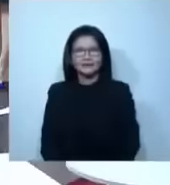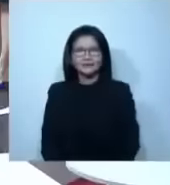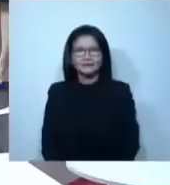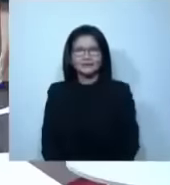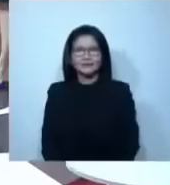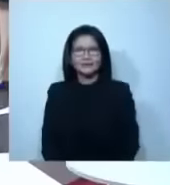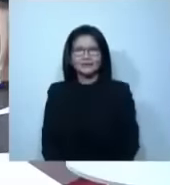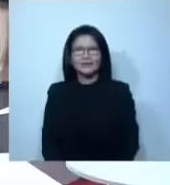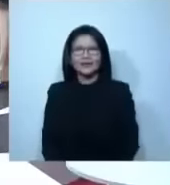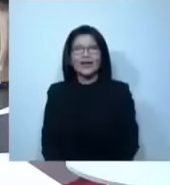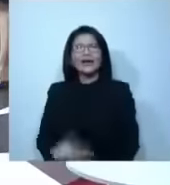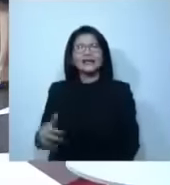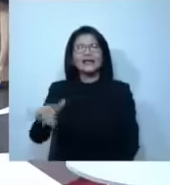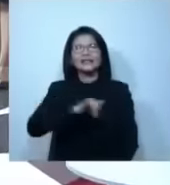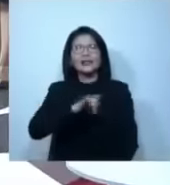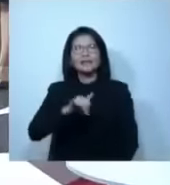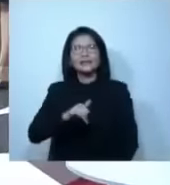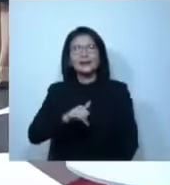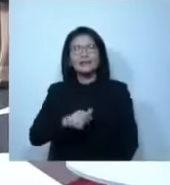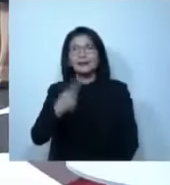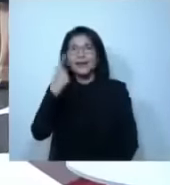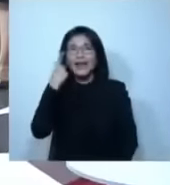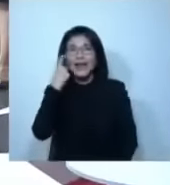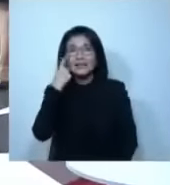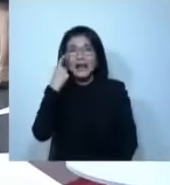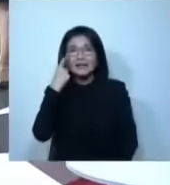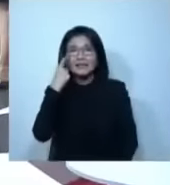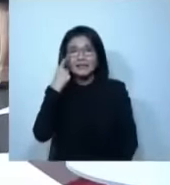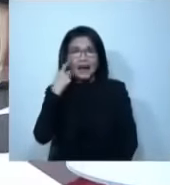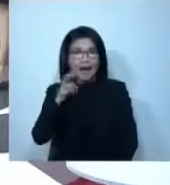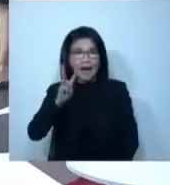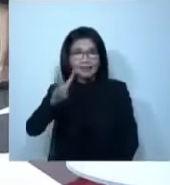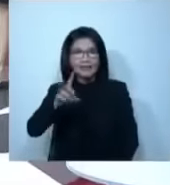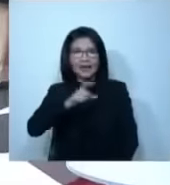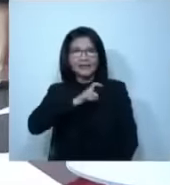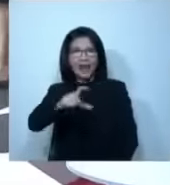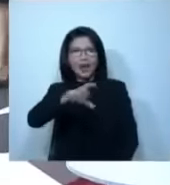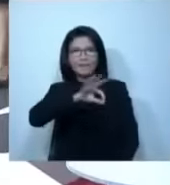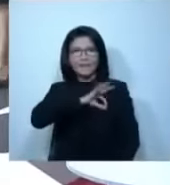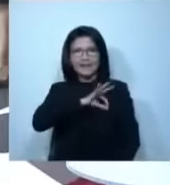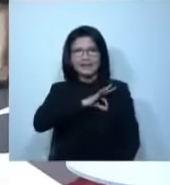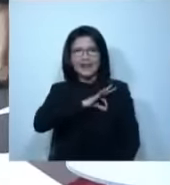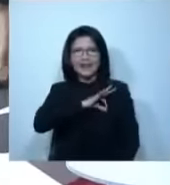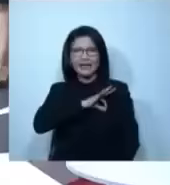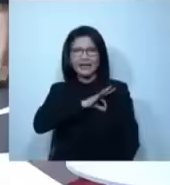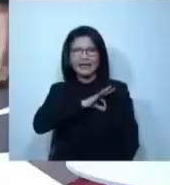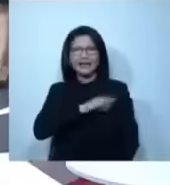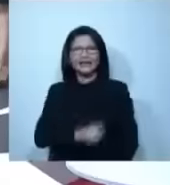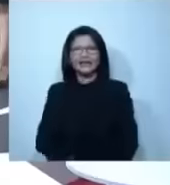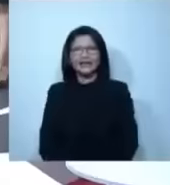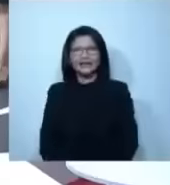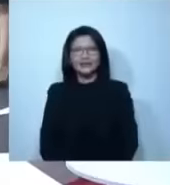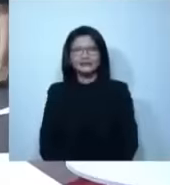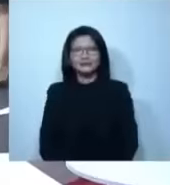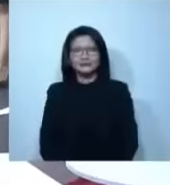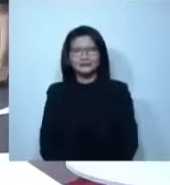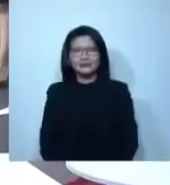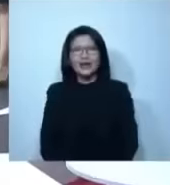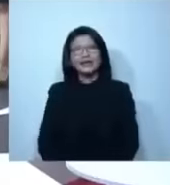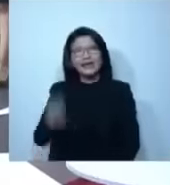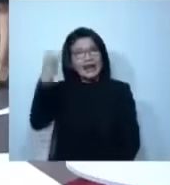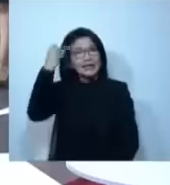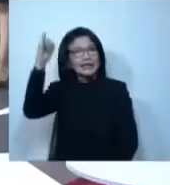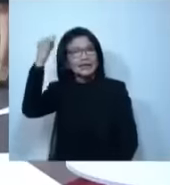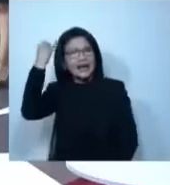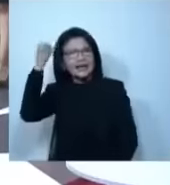Ya, kita sama-sama menjadi saksi dari ketiga calon presiden yang tentunya beradu ide, gagasan,